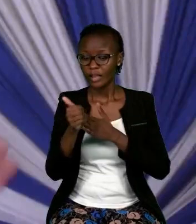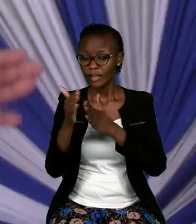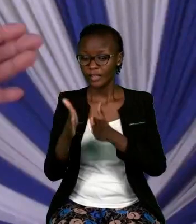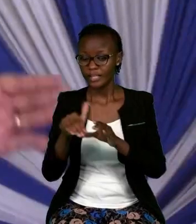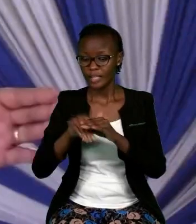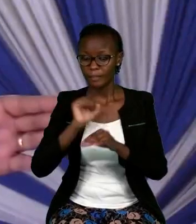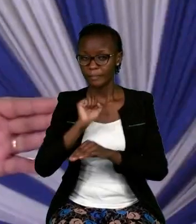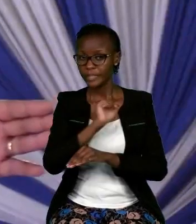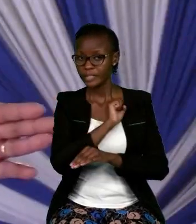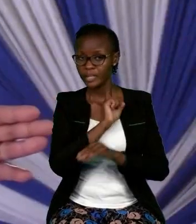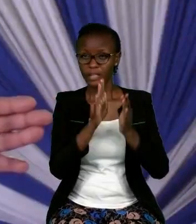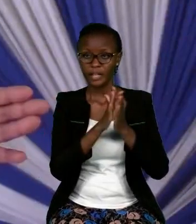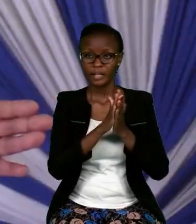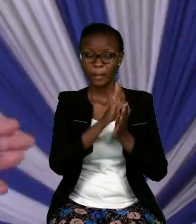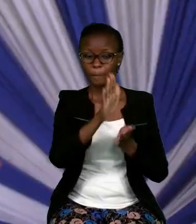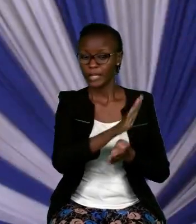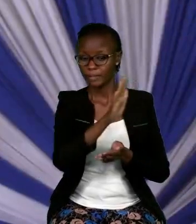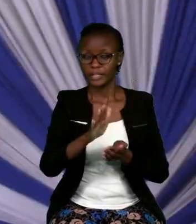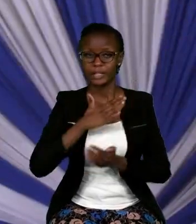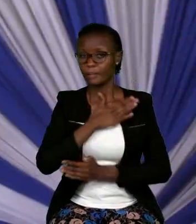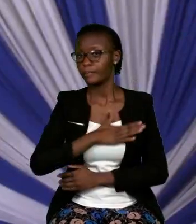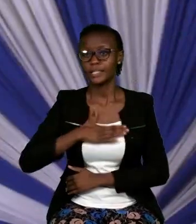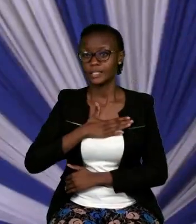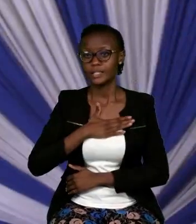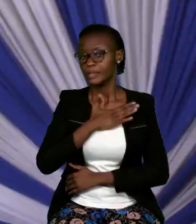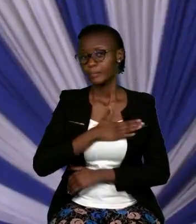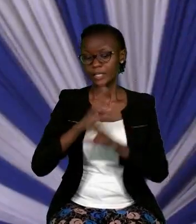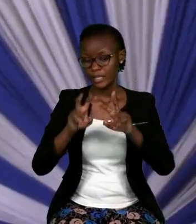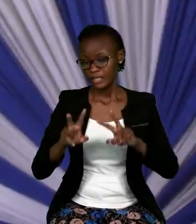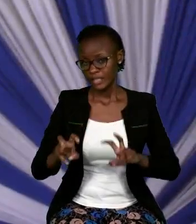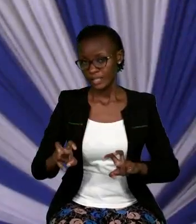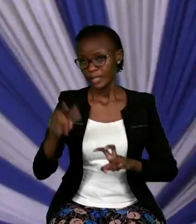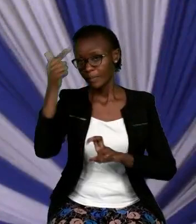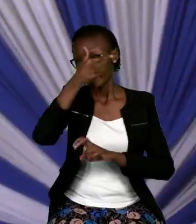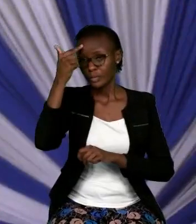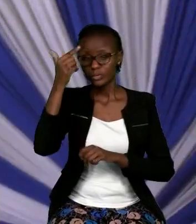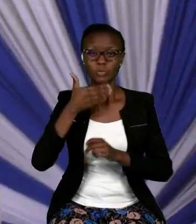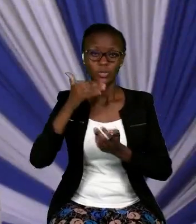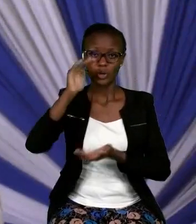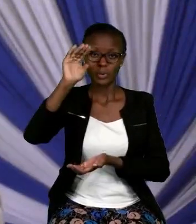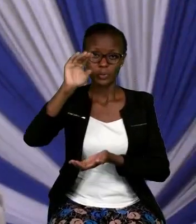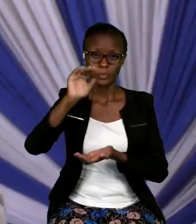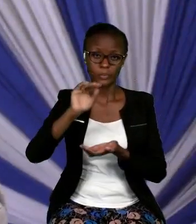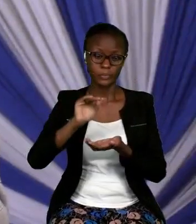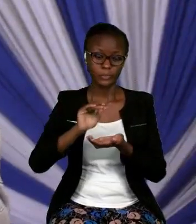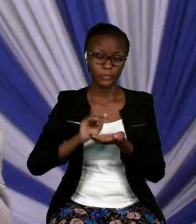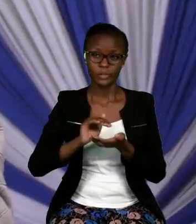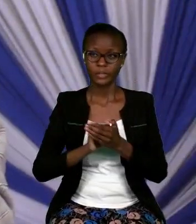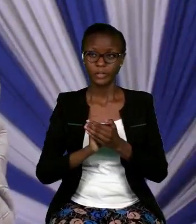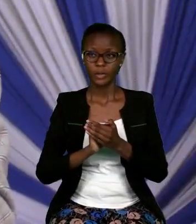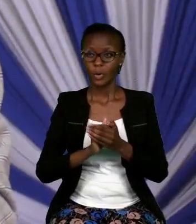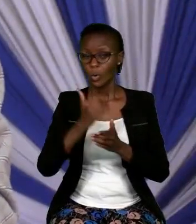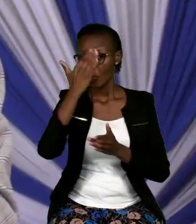kwamba watafuatilia ili tuanze kupata nafuu, kwa sababu